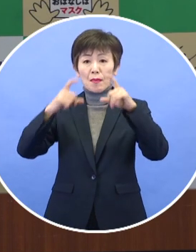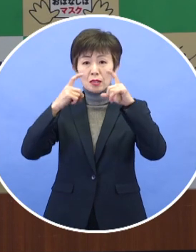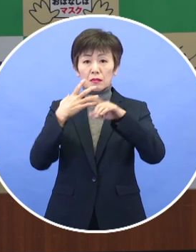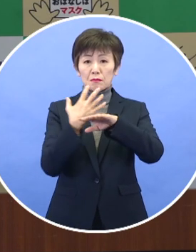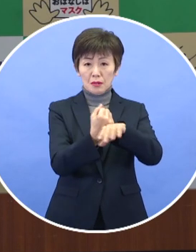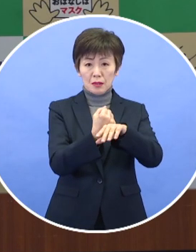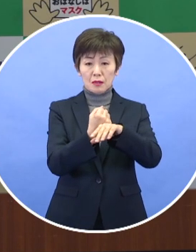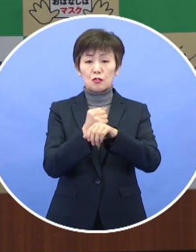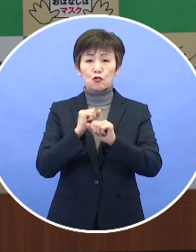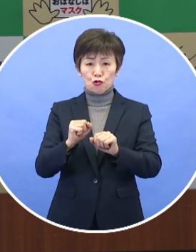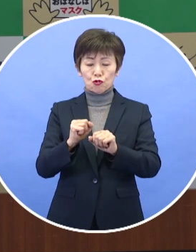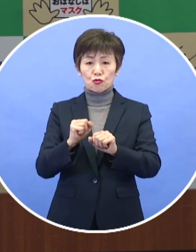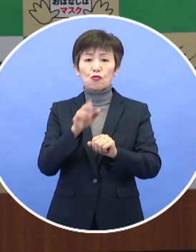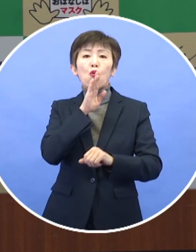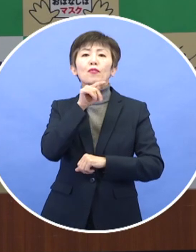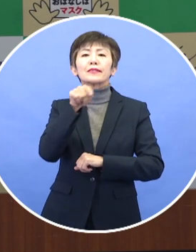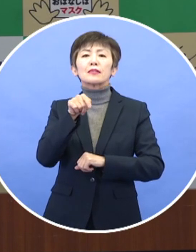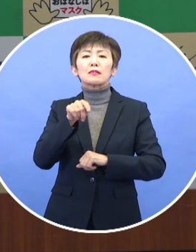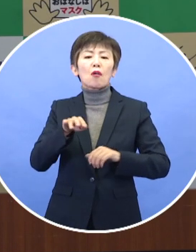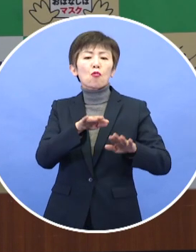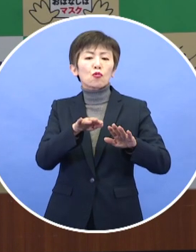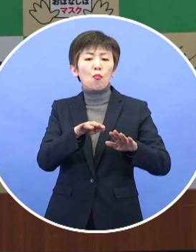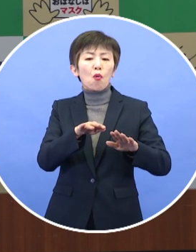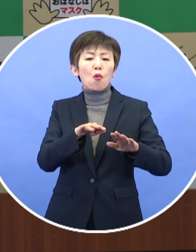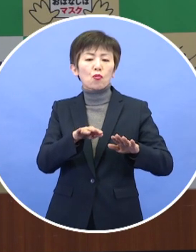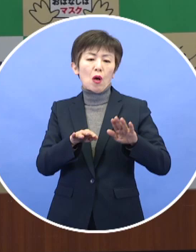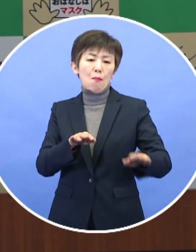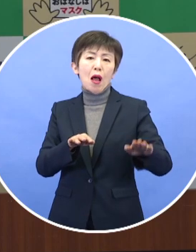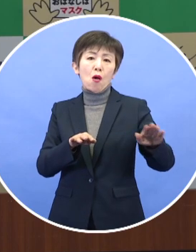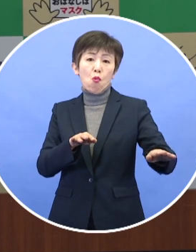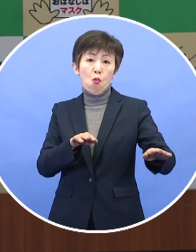ご本人さんはですね、やはり子どもたち、それから